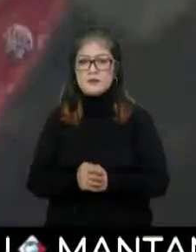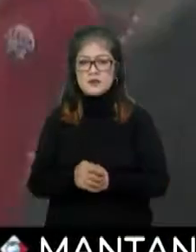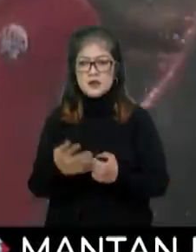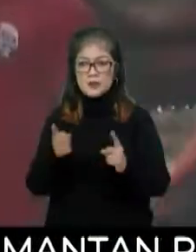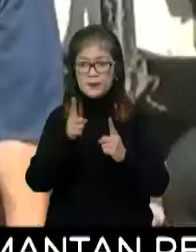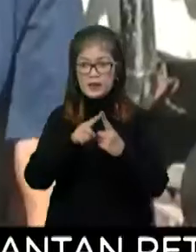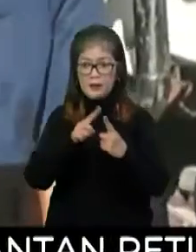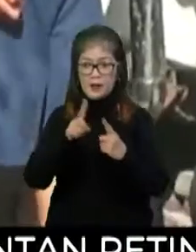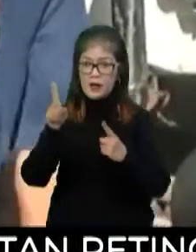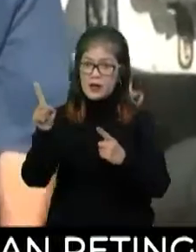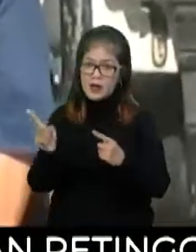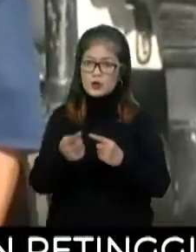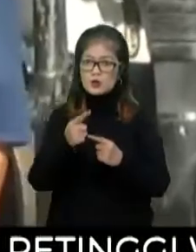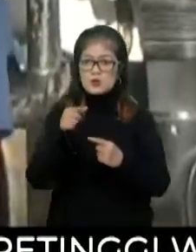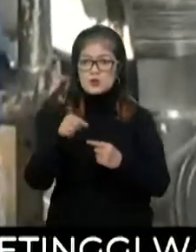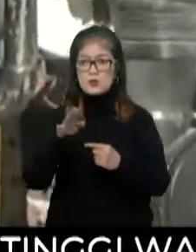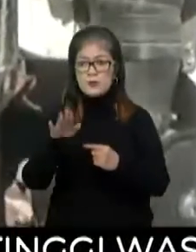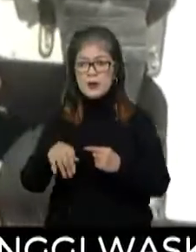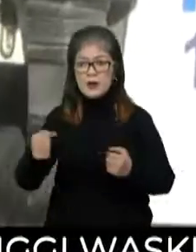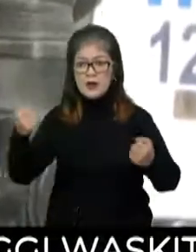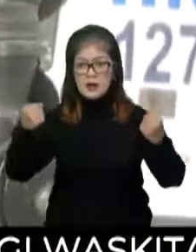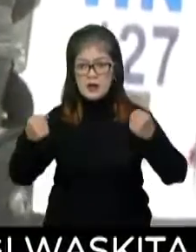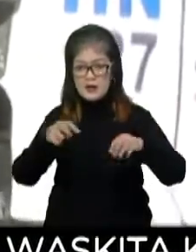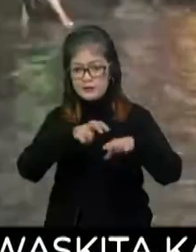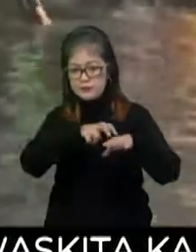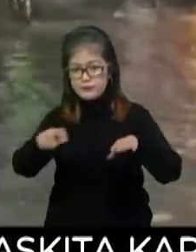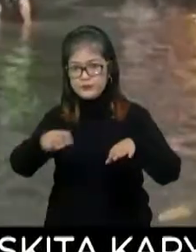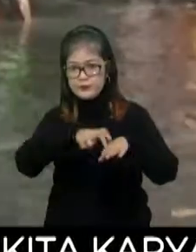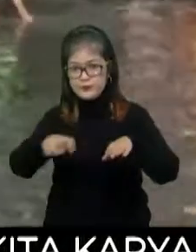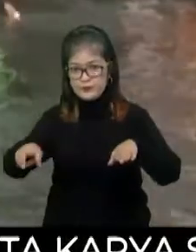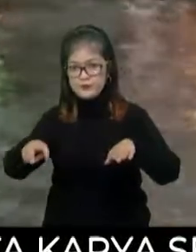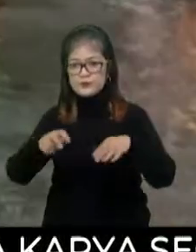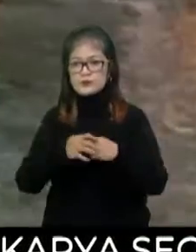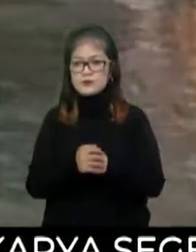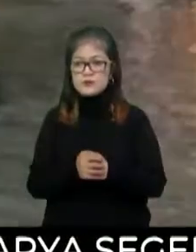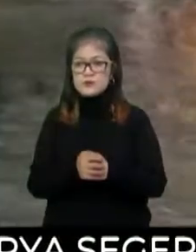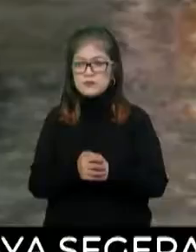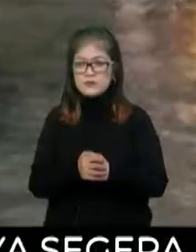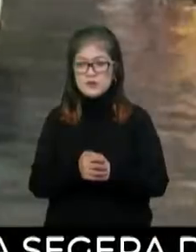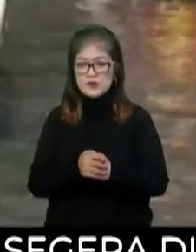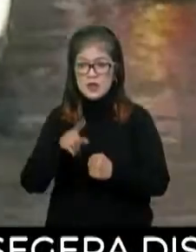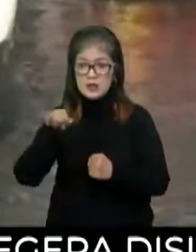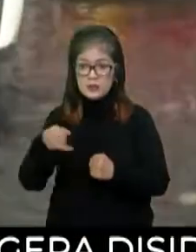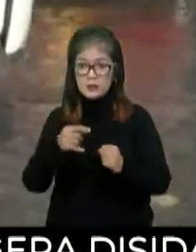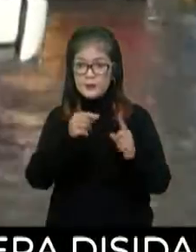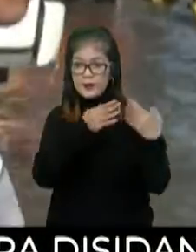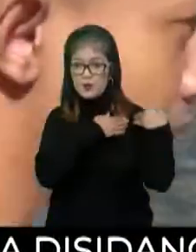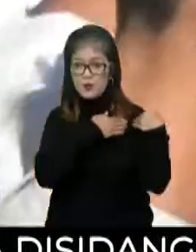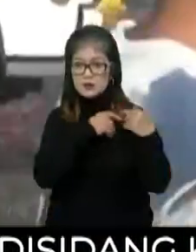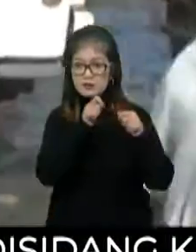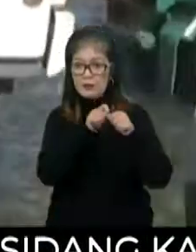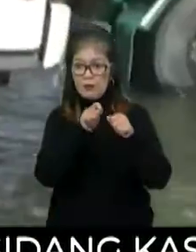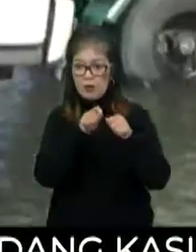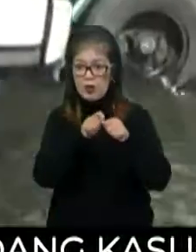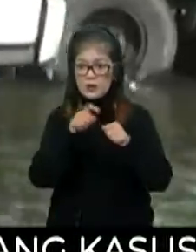untuk menerobos banjir menuju tempat bekerja. Selain mengganggu aktivitas pekerjaan di pelabuhan, banjir rob juga mengganggu perjalanan kapal.